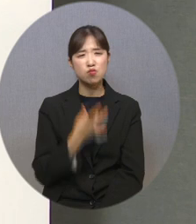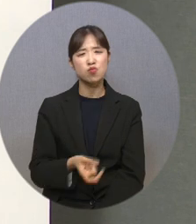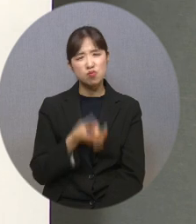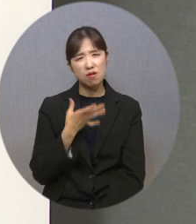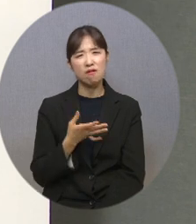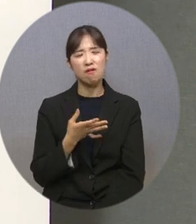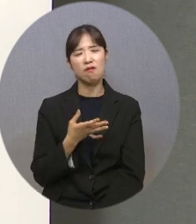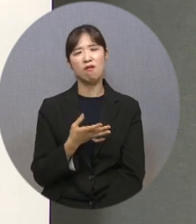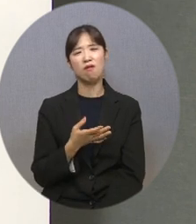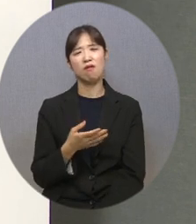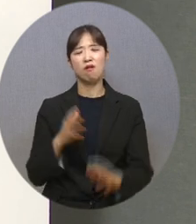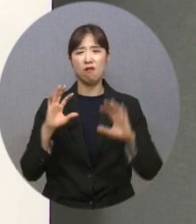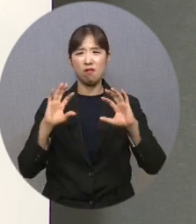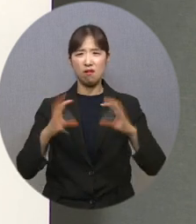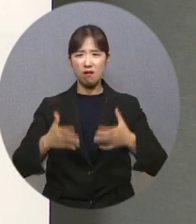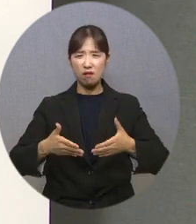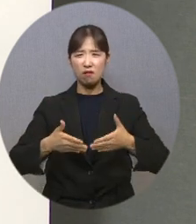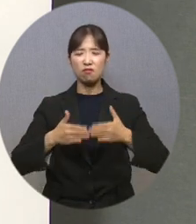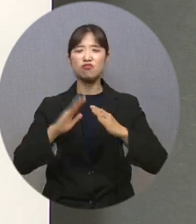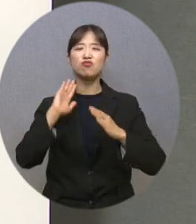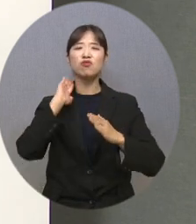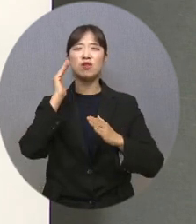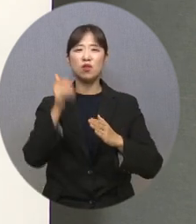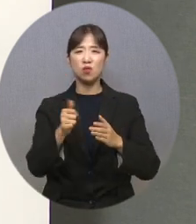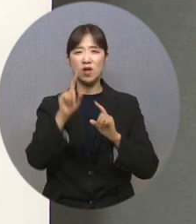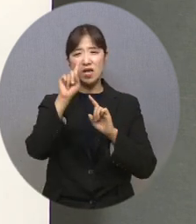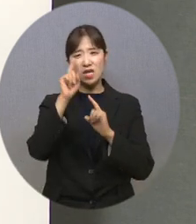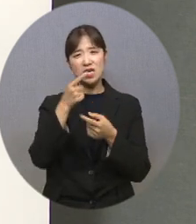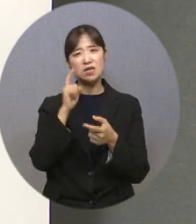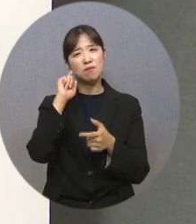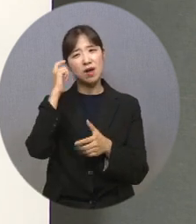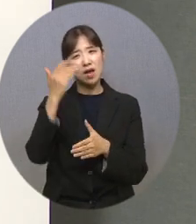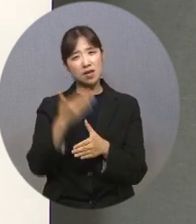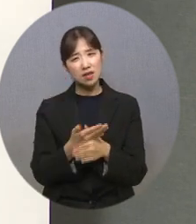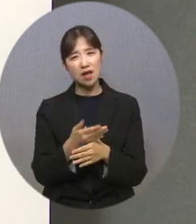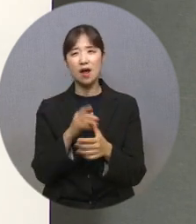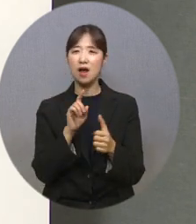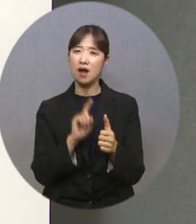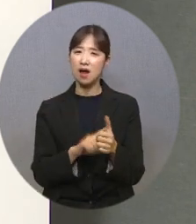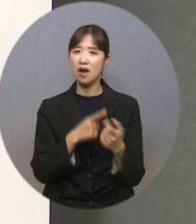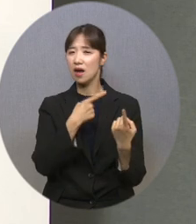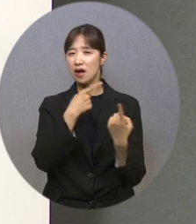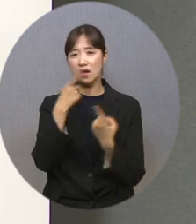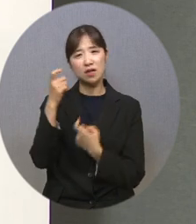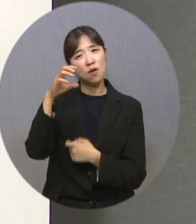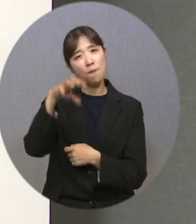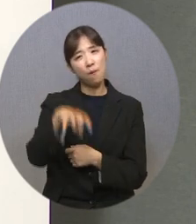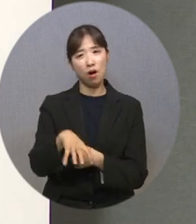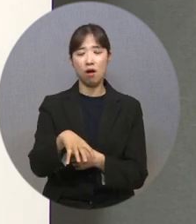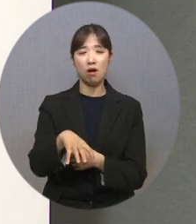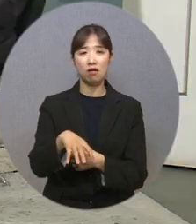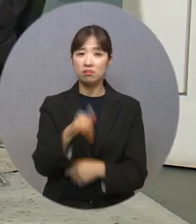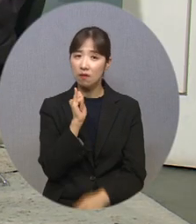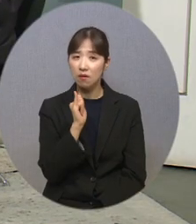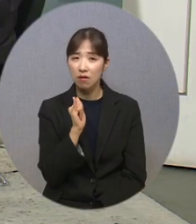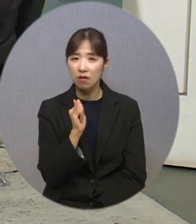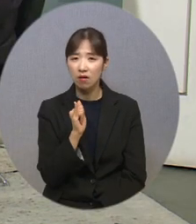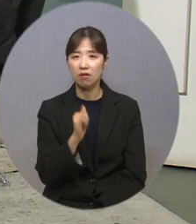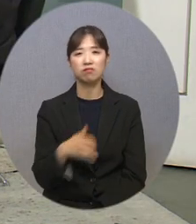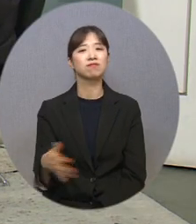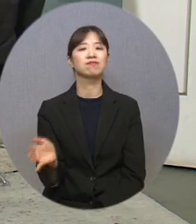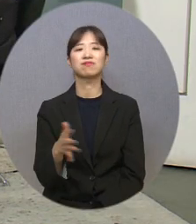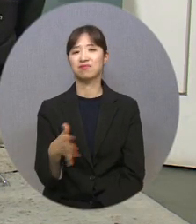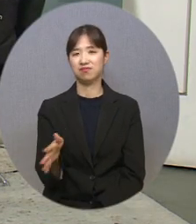불행하게도 건국 대통령인 이승만 박사의 기념관은 지금 있습니까?